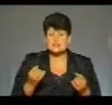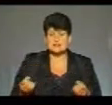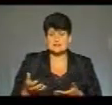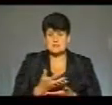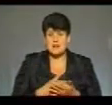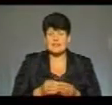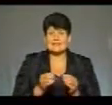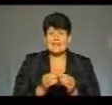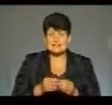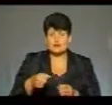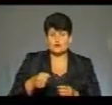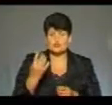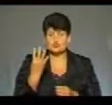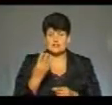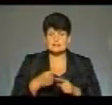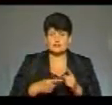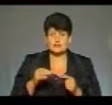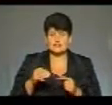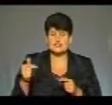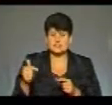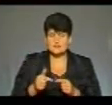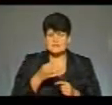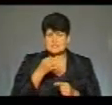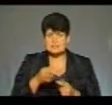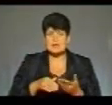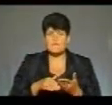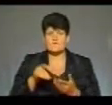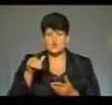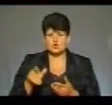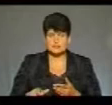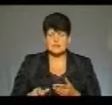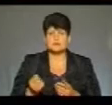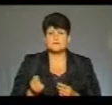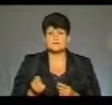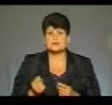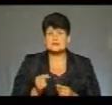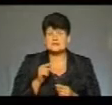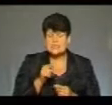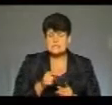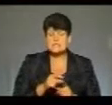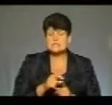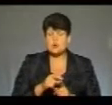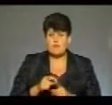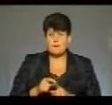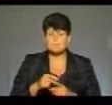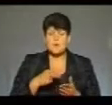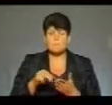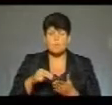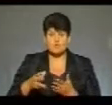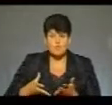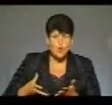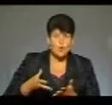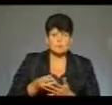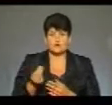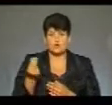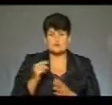10 кошиків на суму 4,5 тисячі гривень, повідомила волонтерка акції Мар'яна Позунь. За її словами, покупку волонтери оплачують